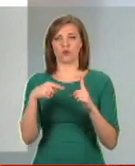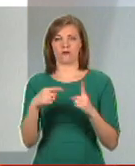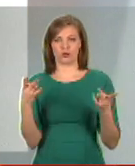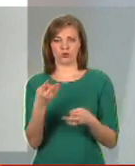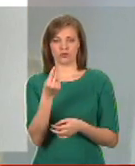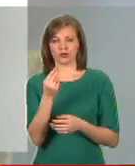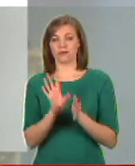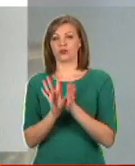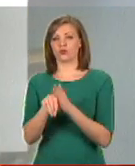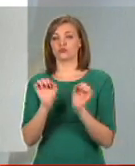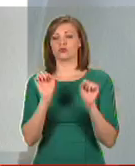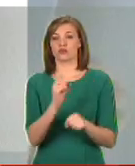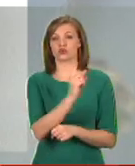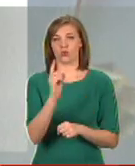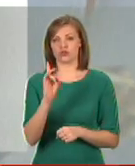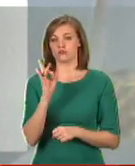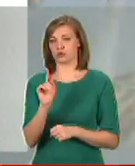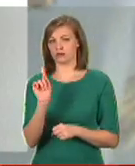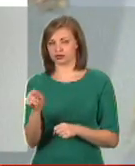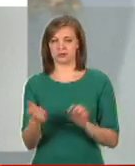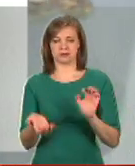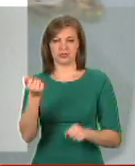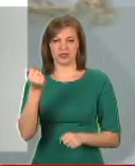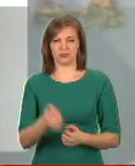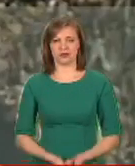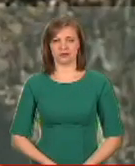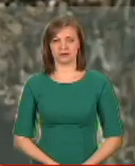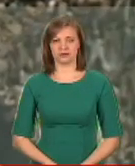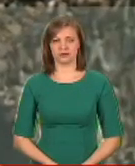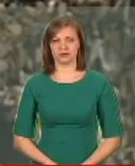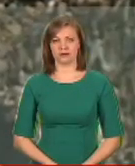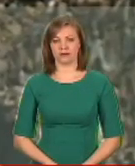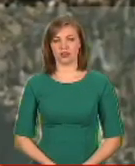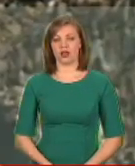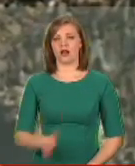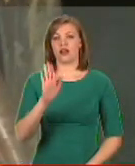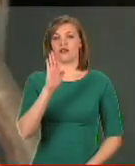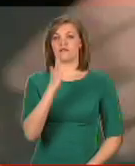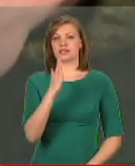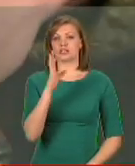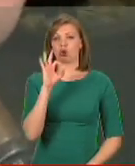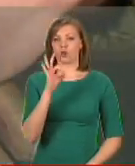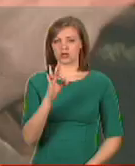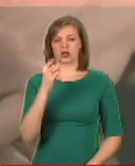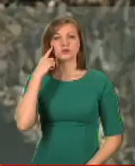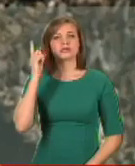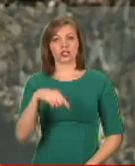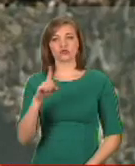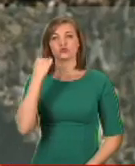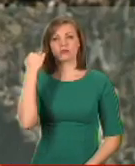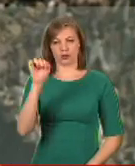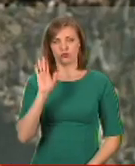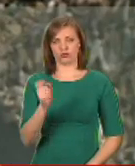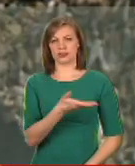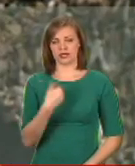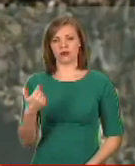суми. Долучитися може кожен, натиснувши «Підтримати». Василю Олександровичу, знай, що перемога буде за